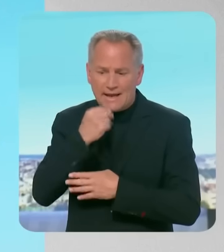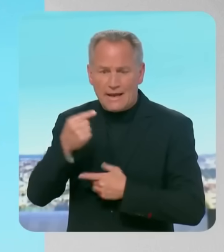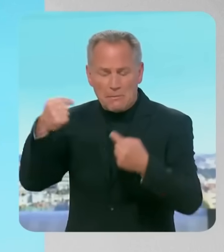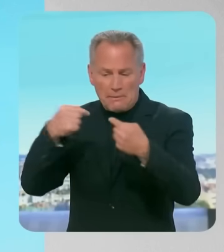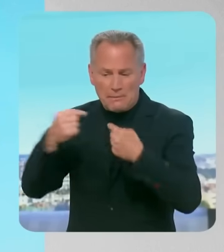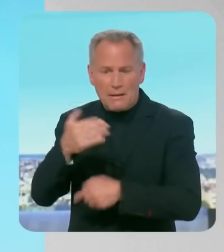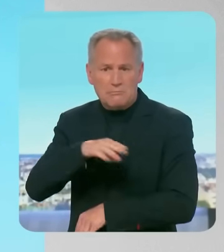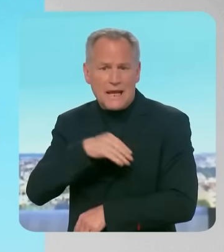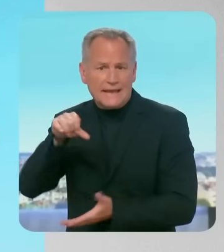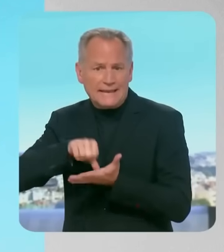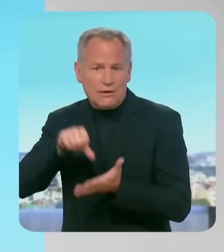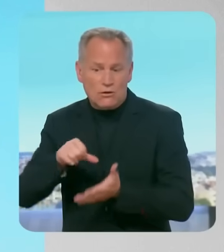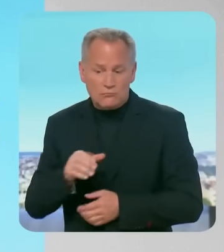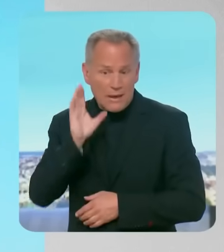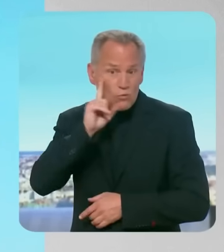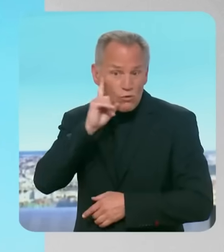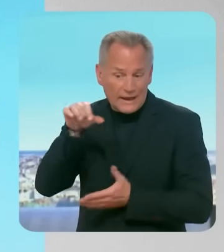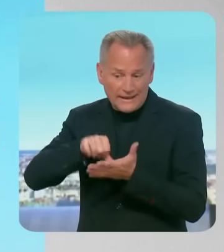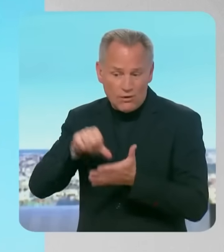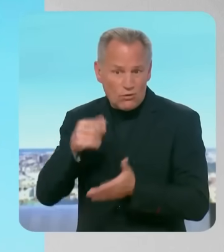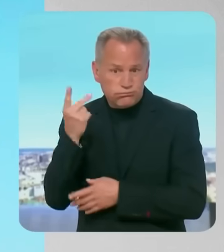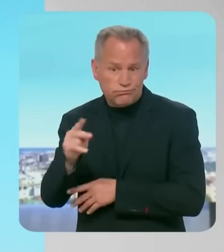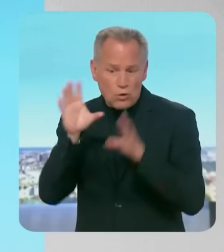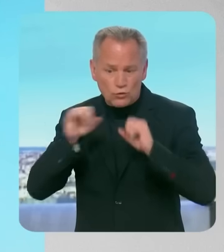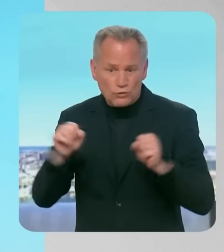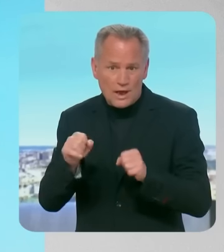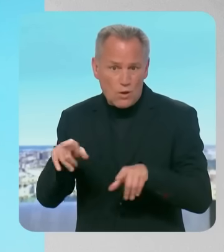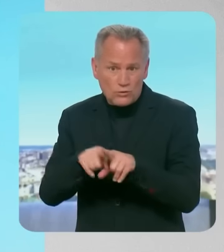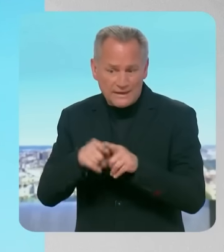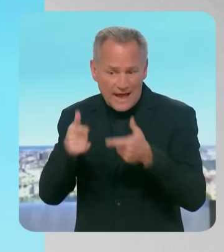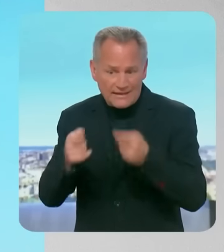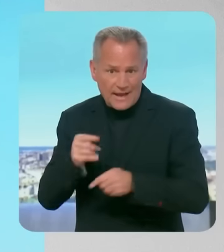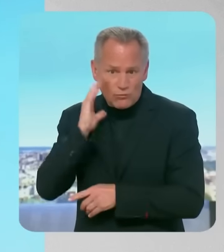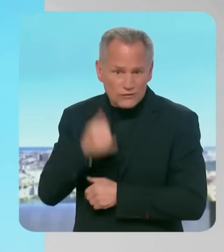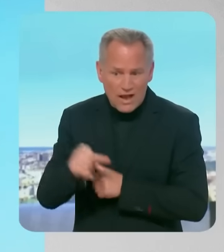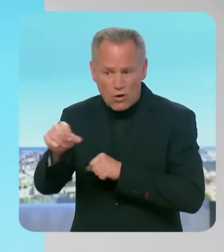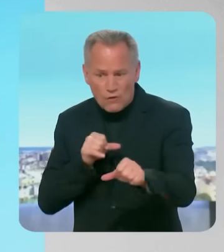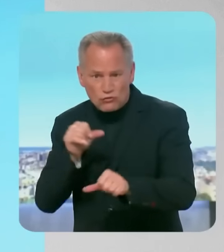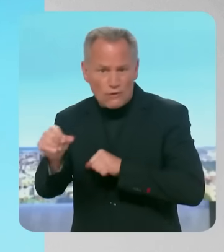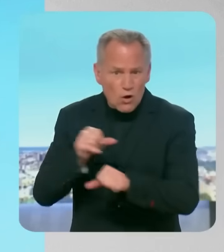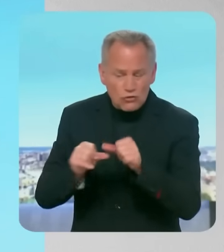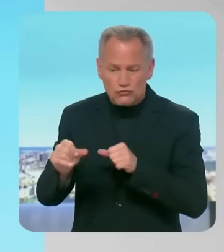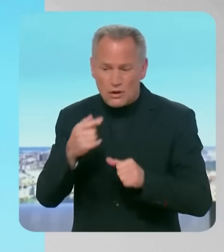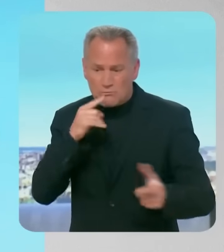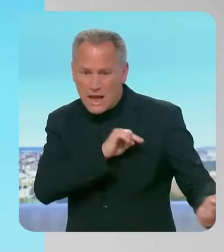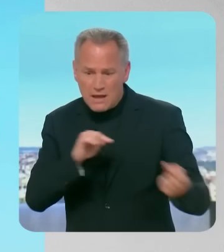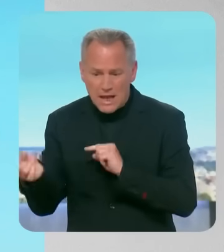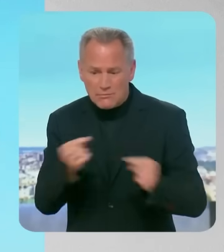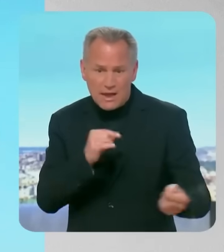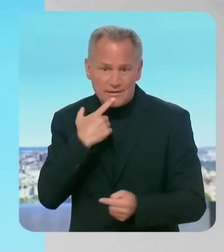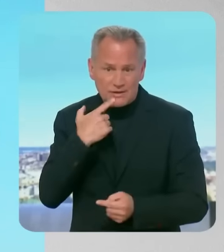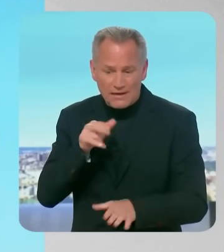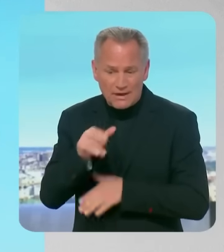par Israël. Et vous voyez le risque du œil pour œil, dent pour dent. Jusqu'où ça va aller? On va massacrer une région entière? On va